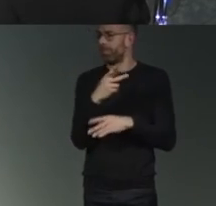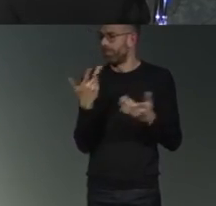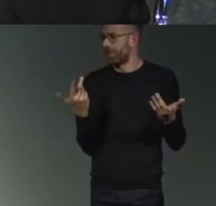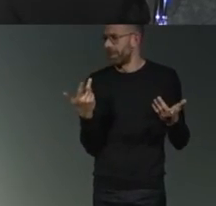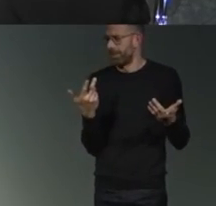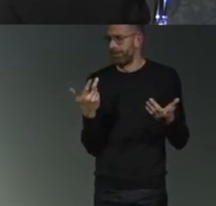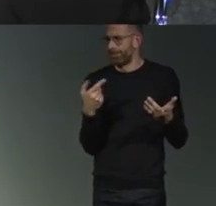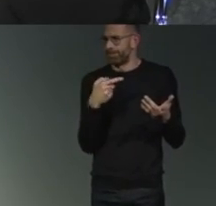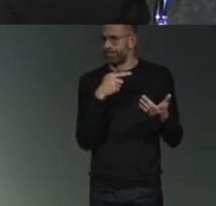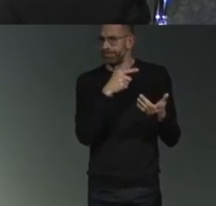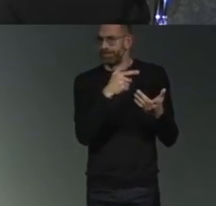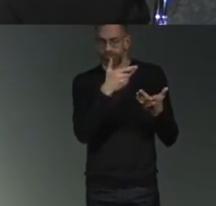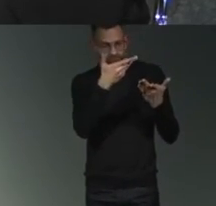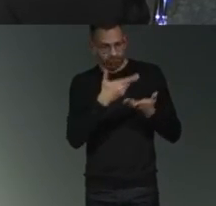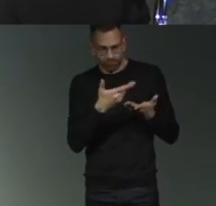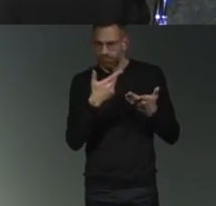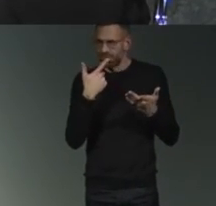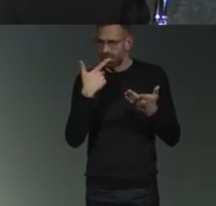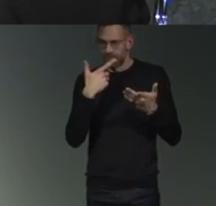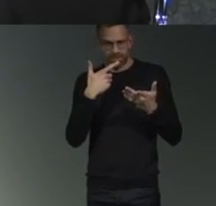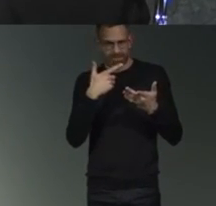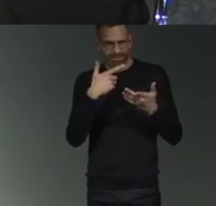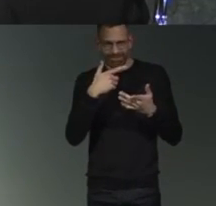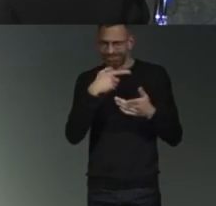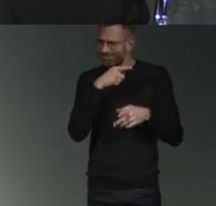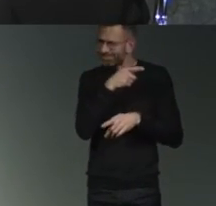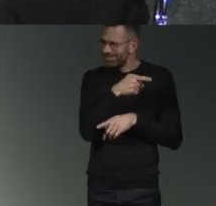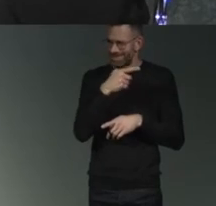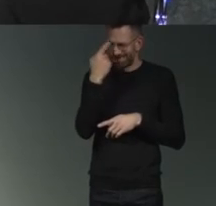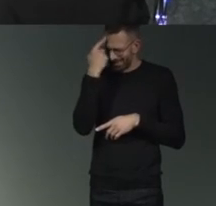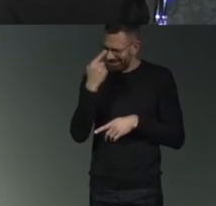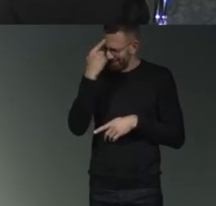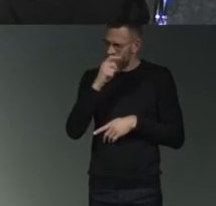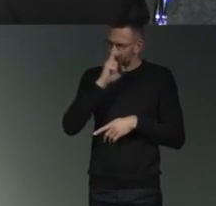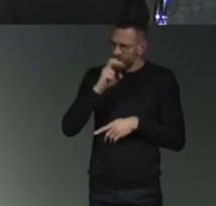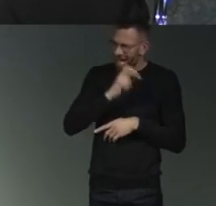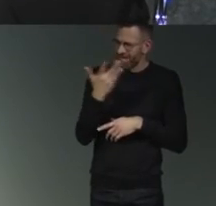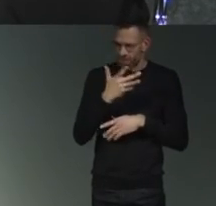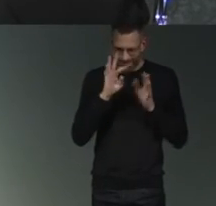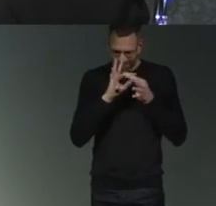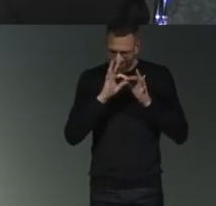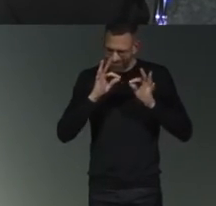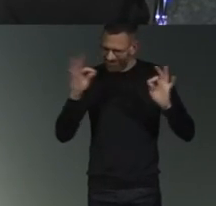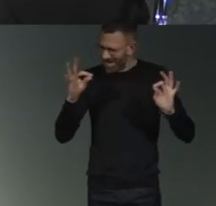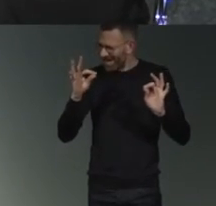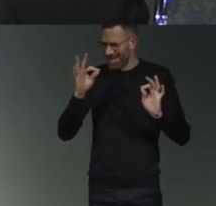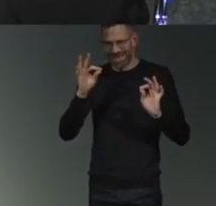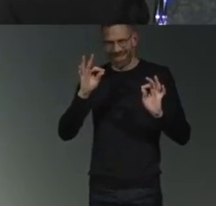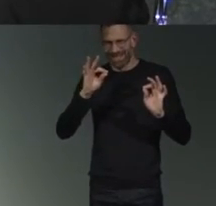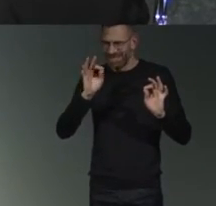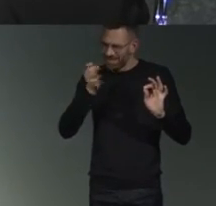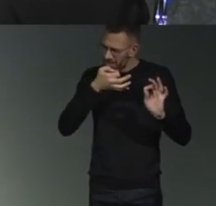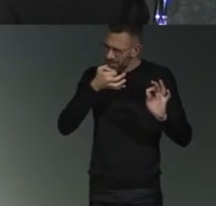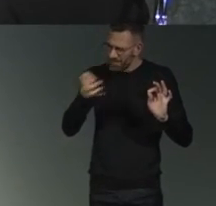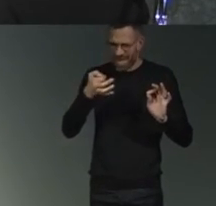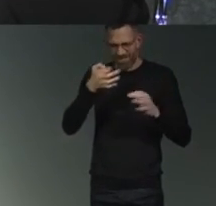successivement propose, comme s'il cherchait obstinément la formulation la plus juste,